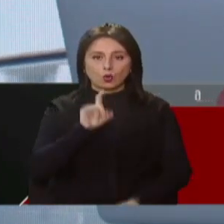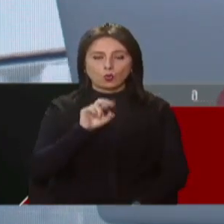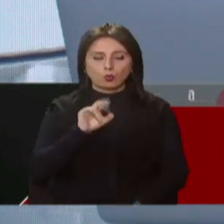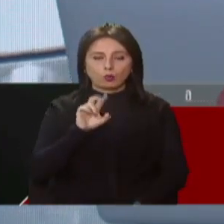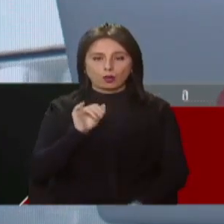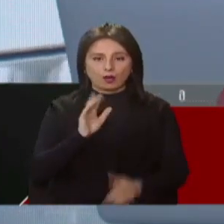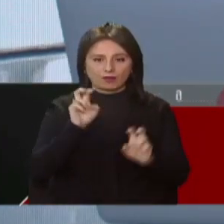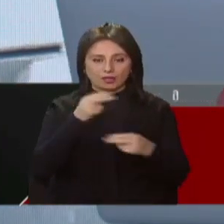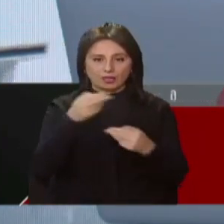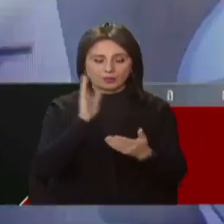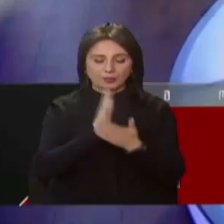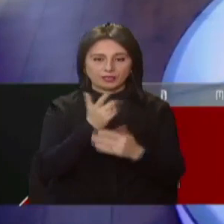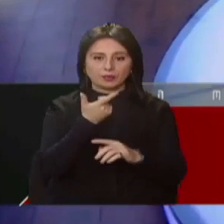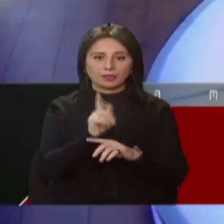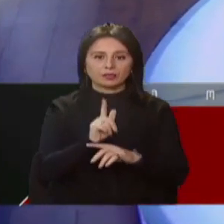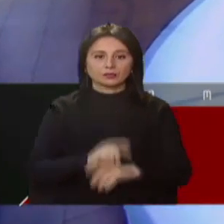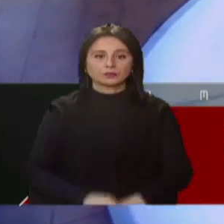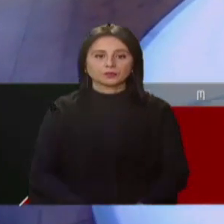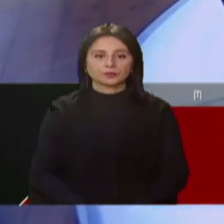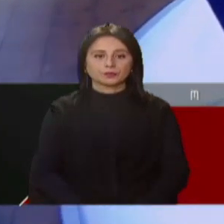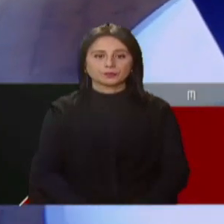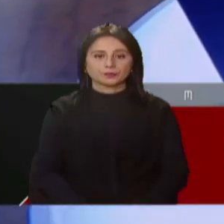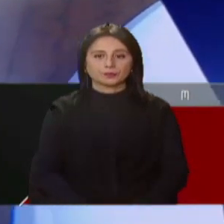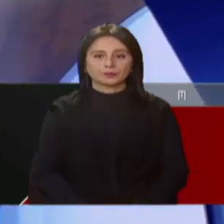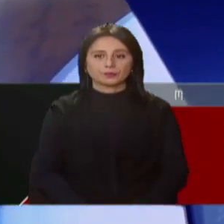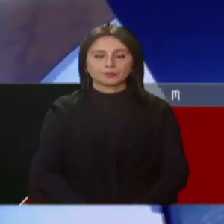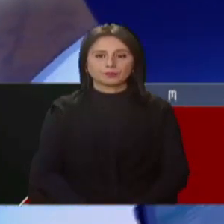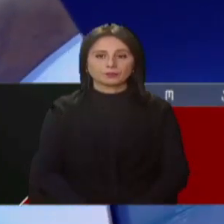ხუბულავა განავრცობს თემას ახლა ღია ეთერში. თევნა, გისმენთ.